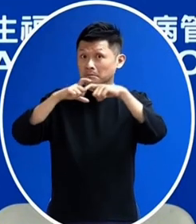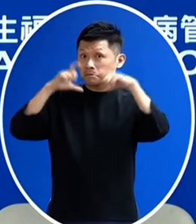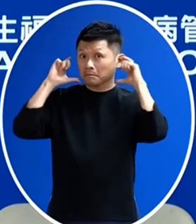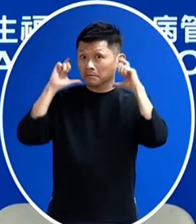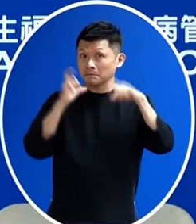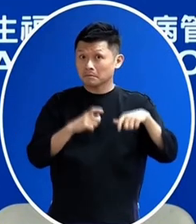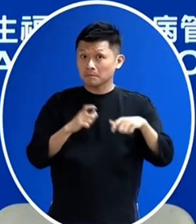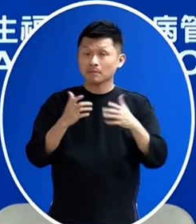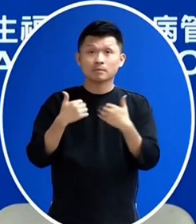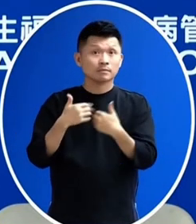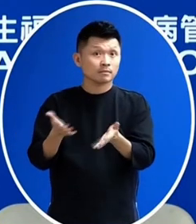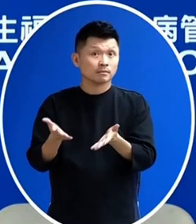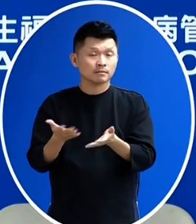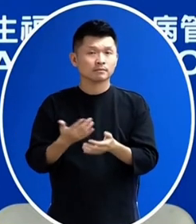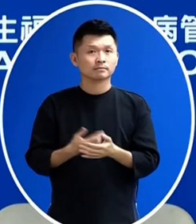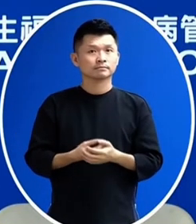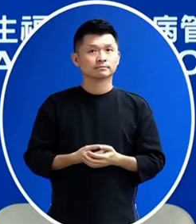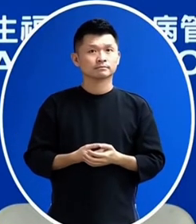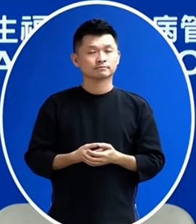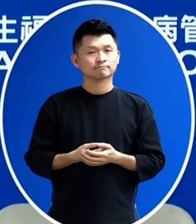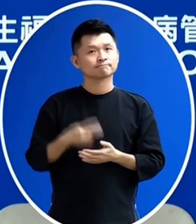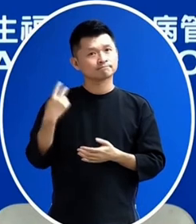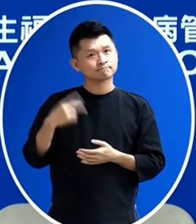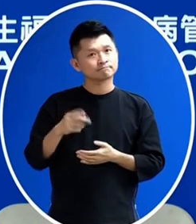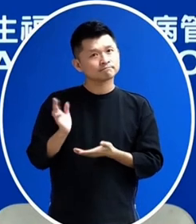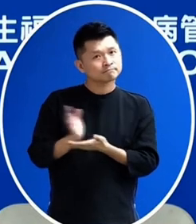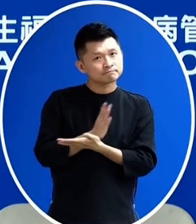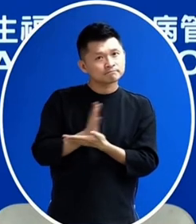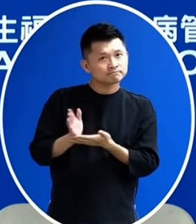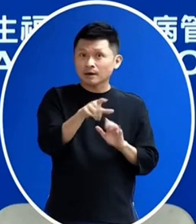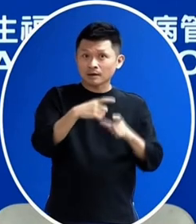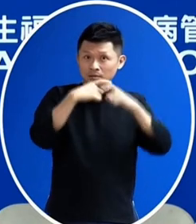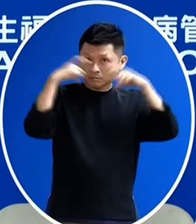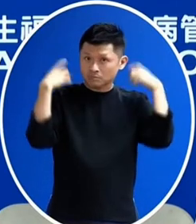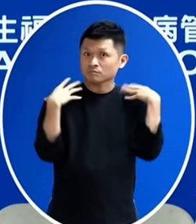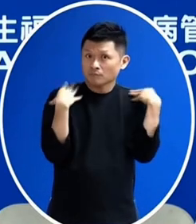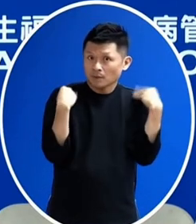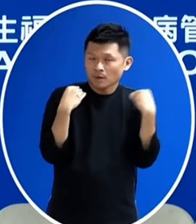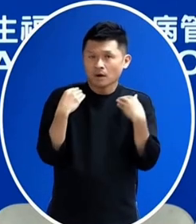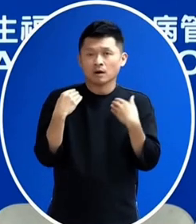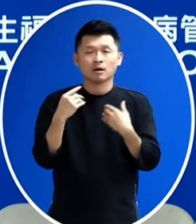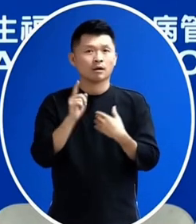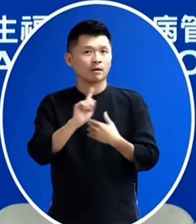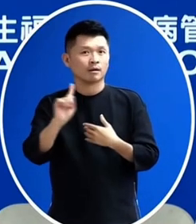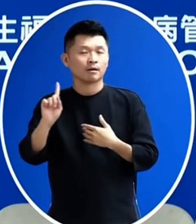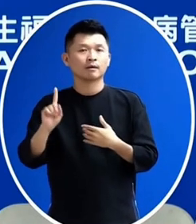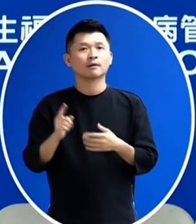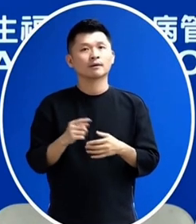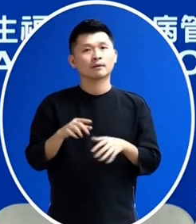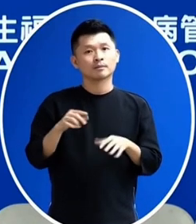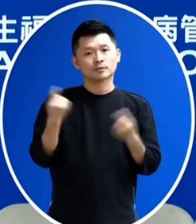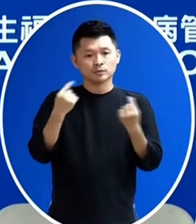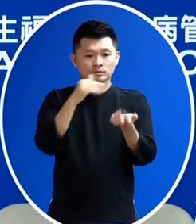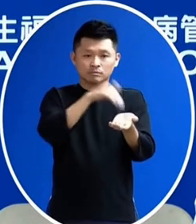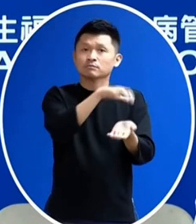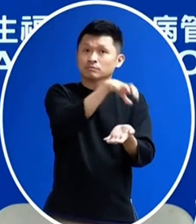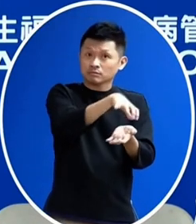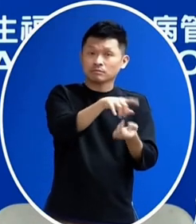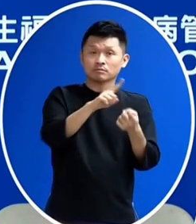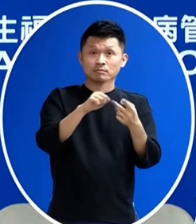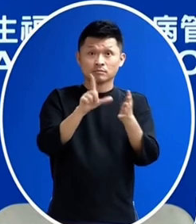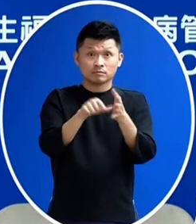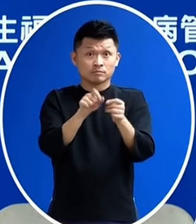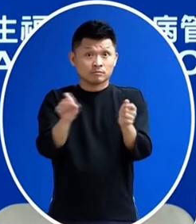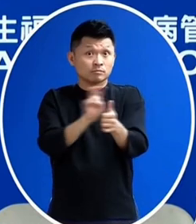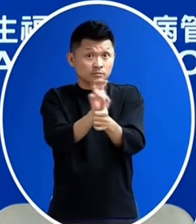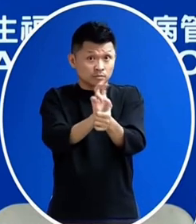个部分我们还要再看状况，我们初步想到当然像医院啊，长照的